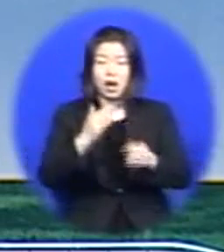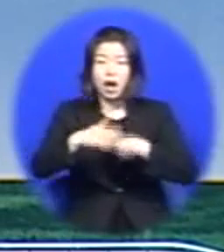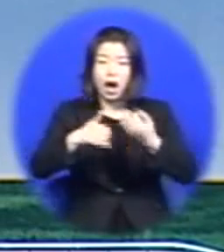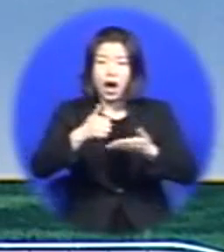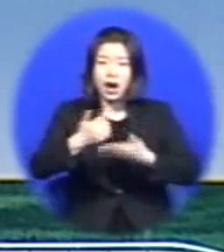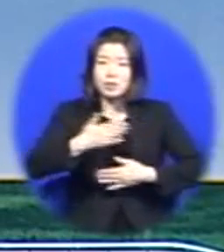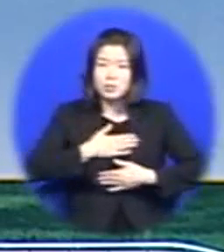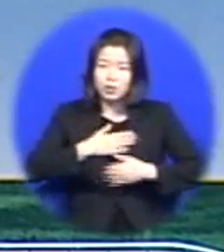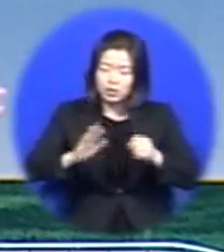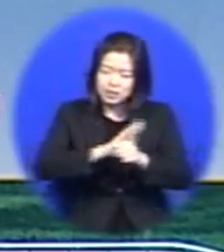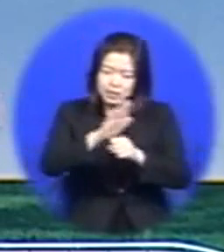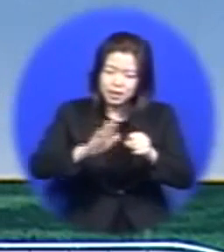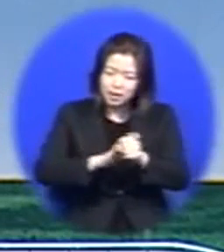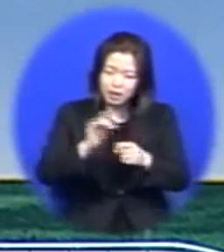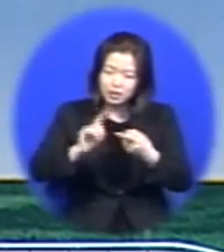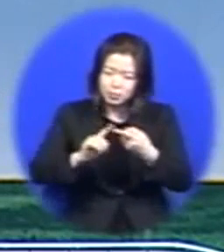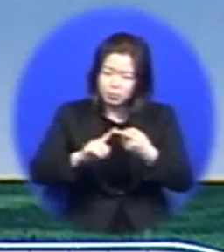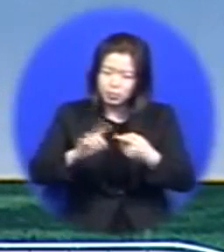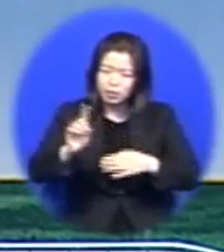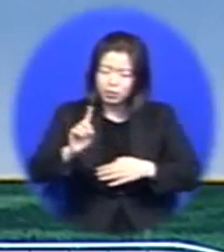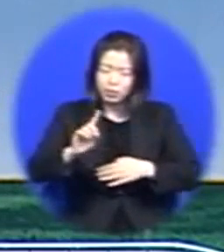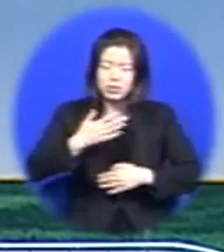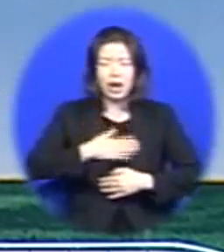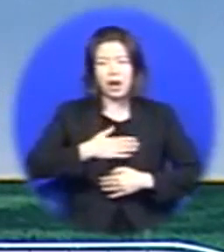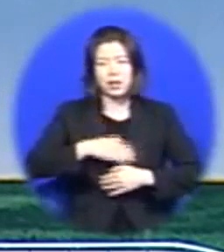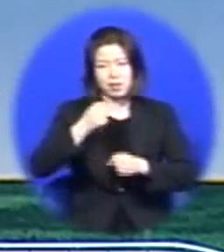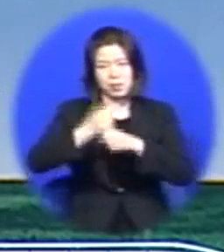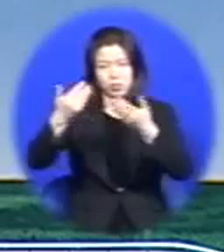하나님이 저를 사랑하시는 게 뭔지를 알게 하셨어요.